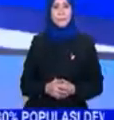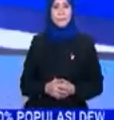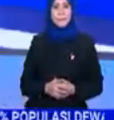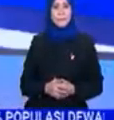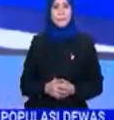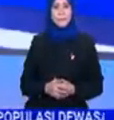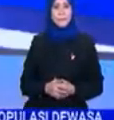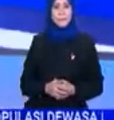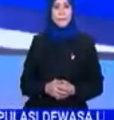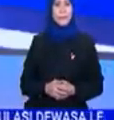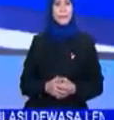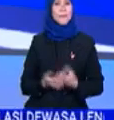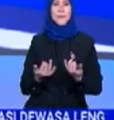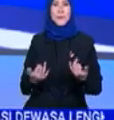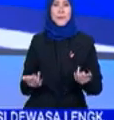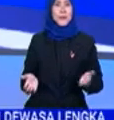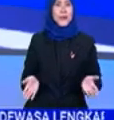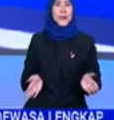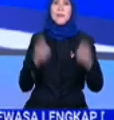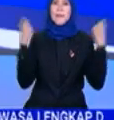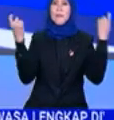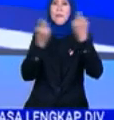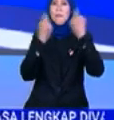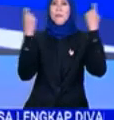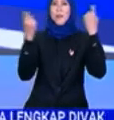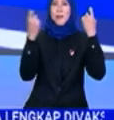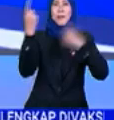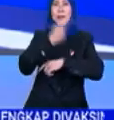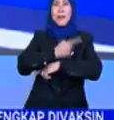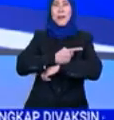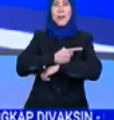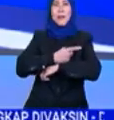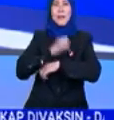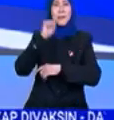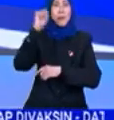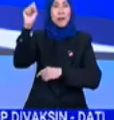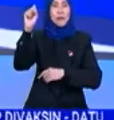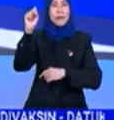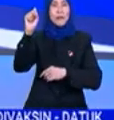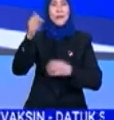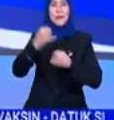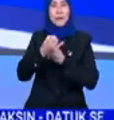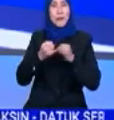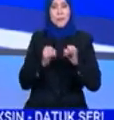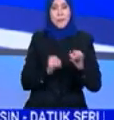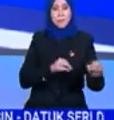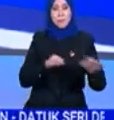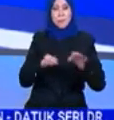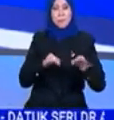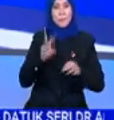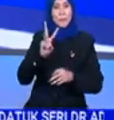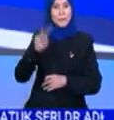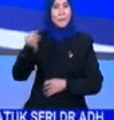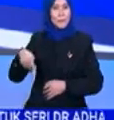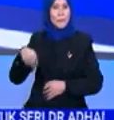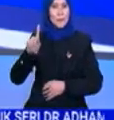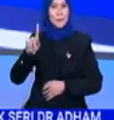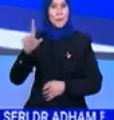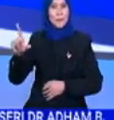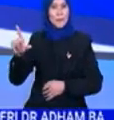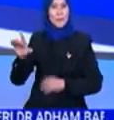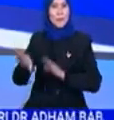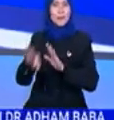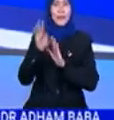Hai ini penuh bagi menyemarakkan sambutan hari kebangsaan jabatan penerangan capai wilayah Persekutuan oleh lumpur